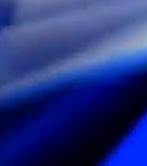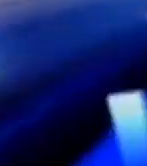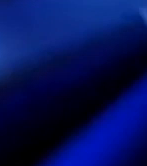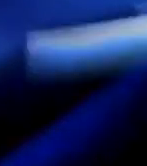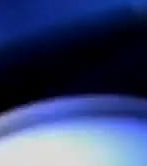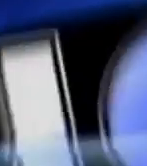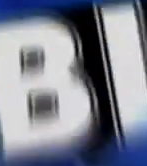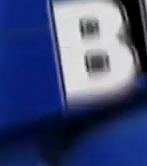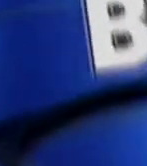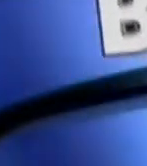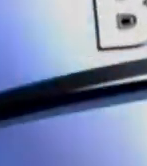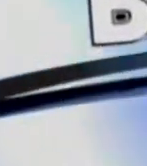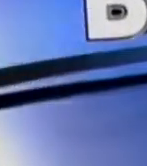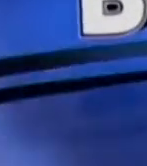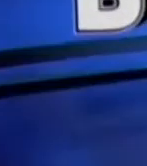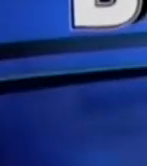Музика